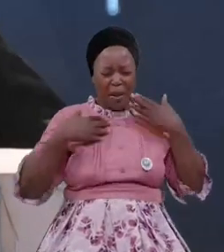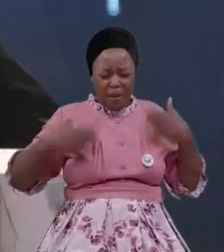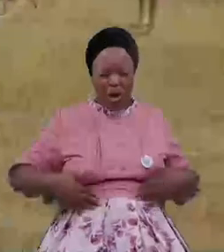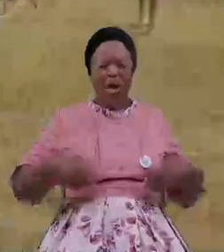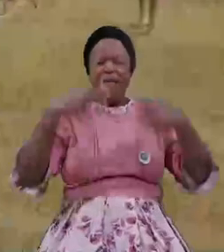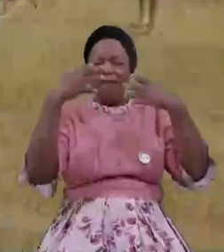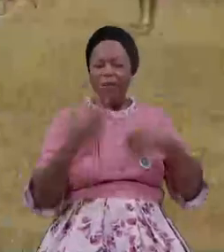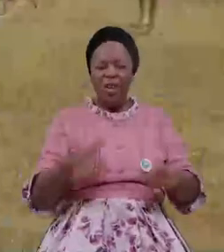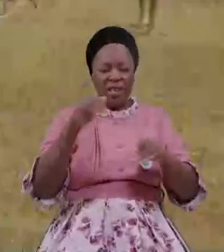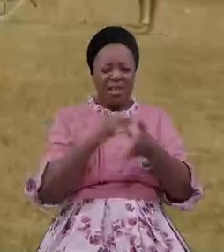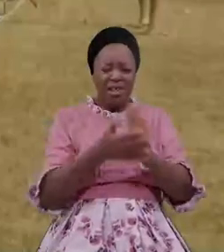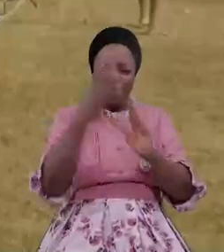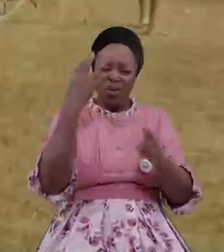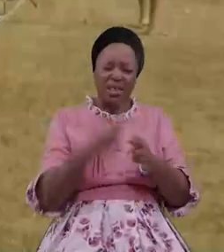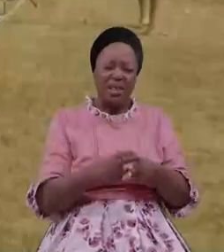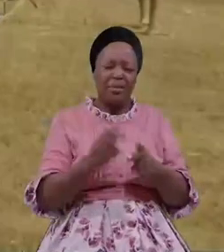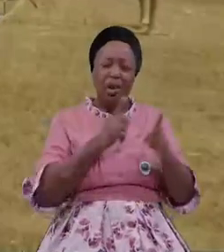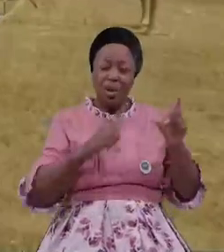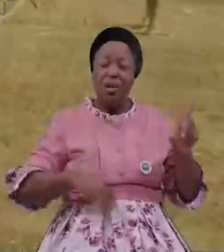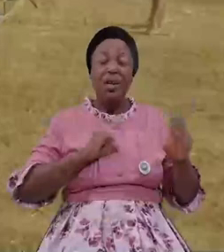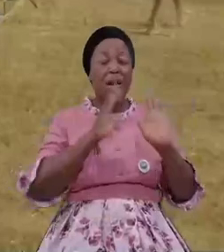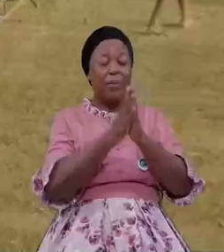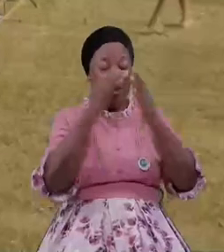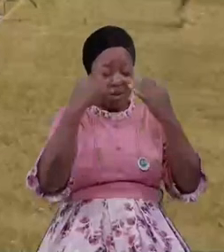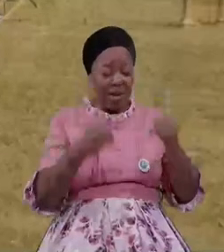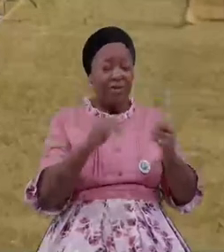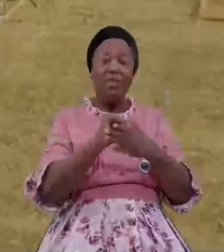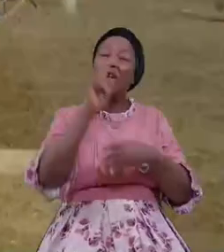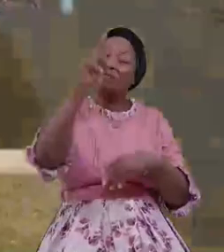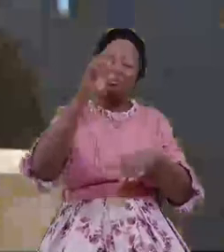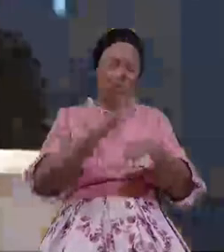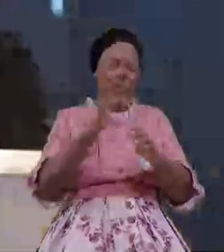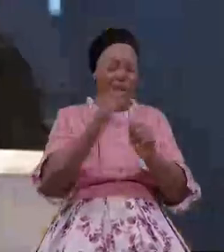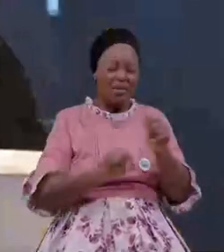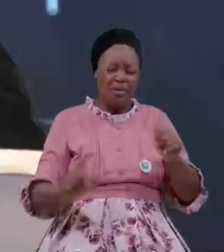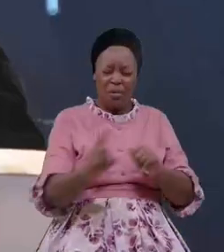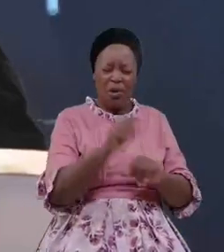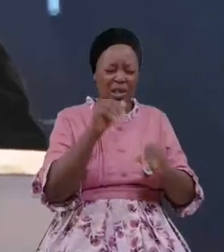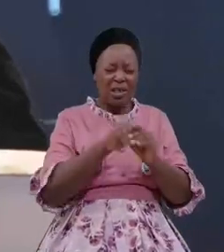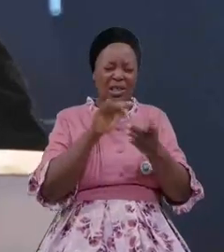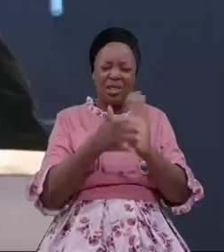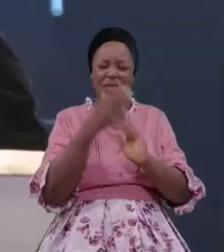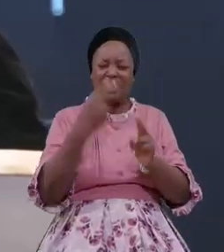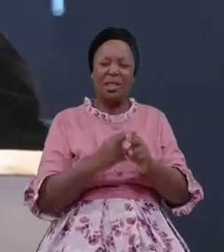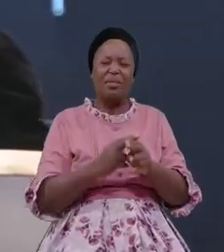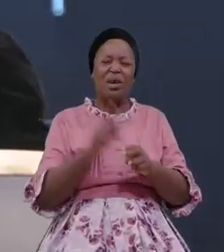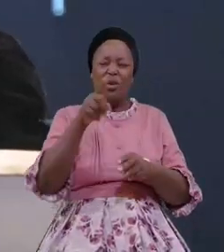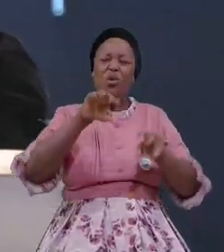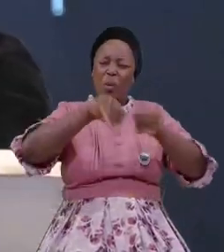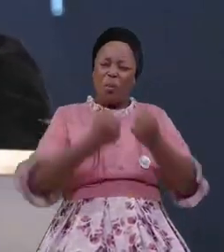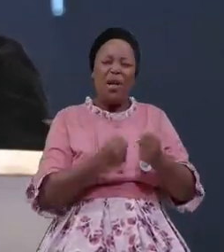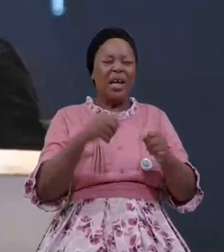corporelles tout t es accompli je prie Seigneur maintenant que tu touches tout le monde que tu